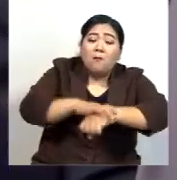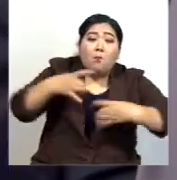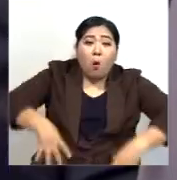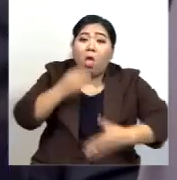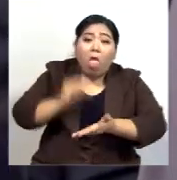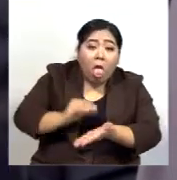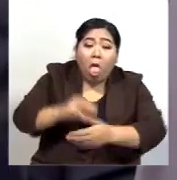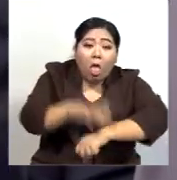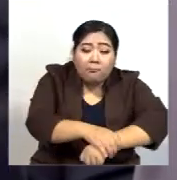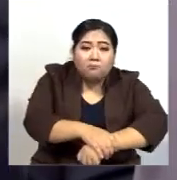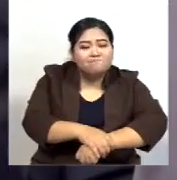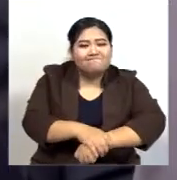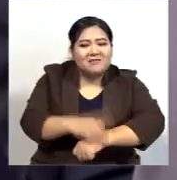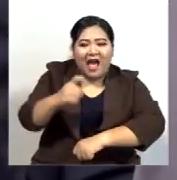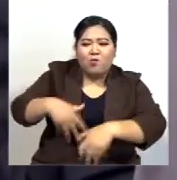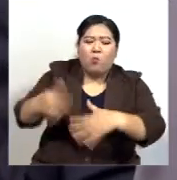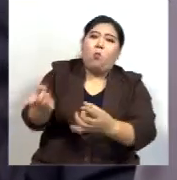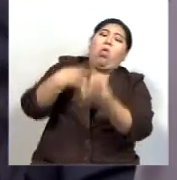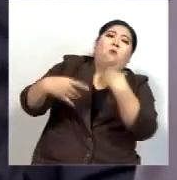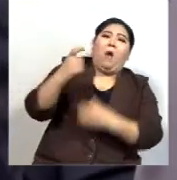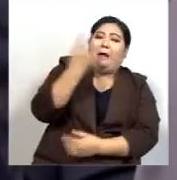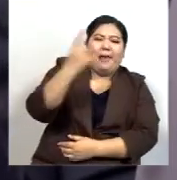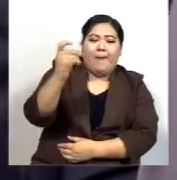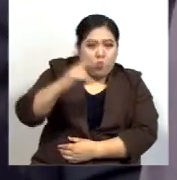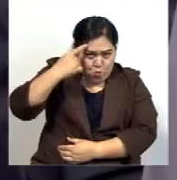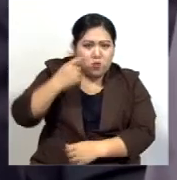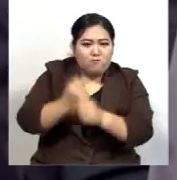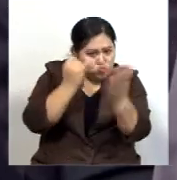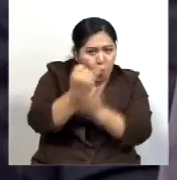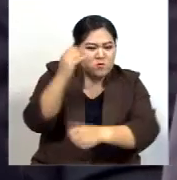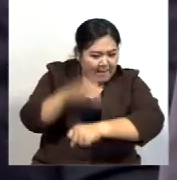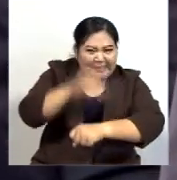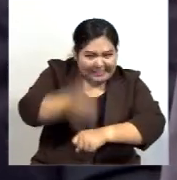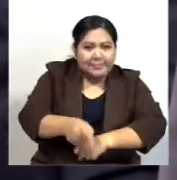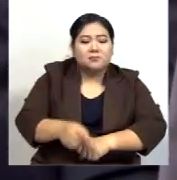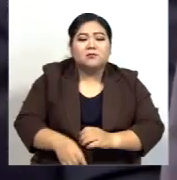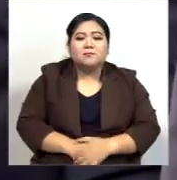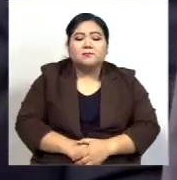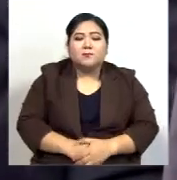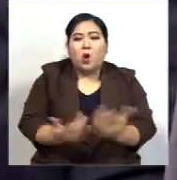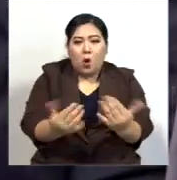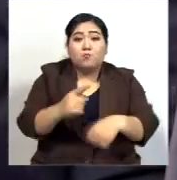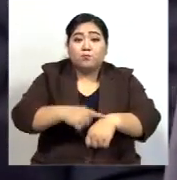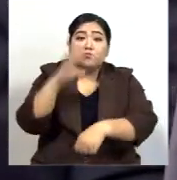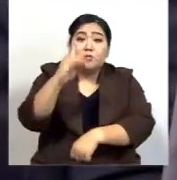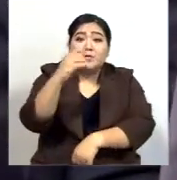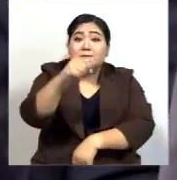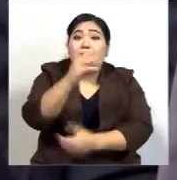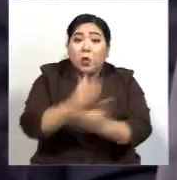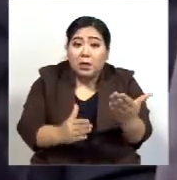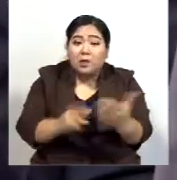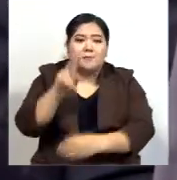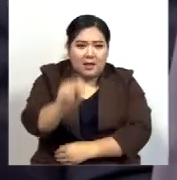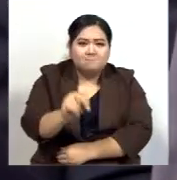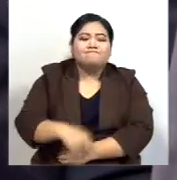ก็เมื่อกี้ผมเรียนไปแล้วว่าอยู่ในกระบวนการอยู่นะครับพรุ่งนี้จะได้รายละเอียดทั้งหมด10:30ที่สำนักงานตำรวจช